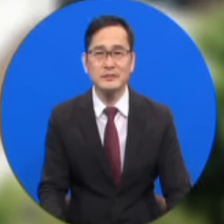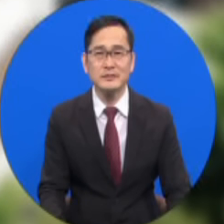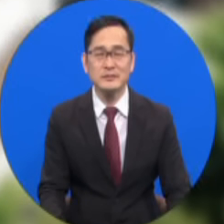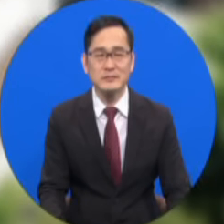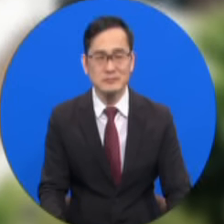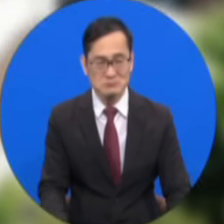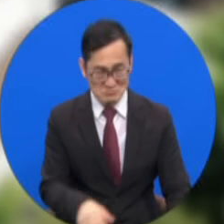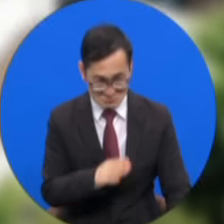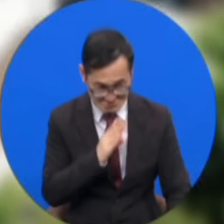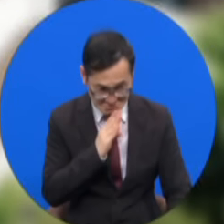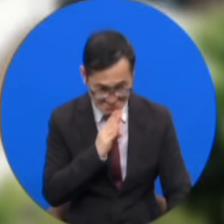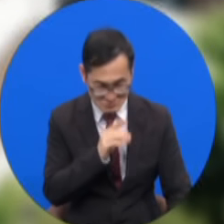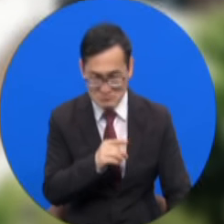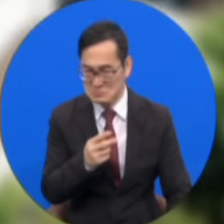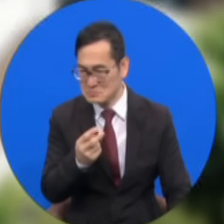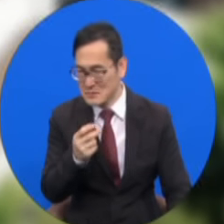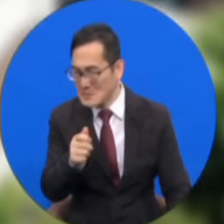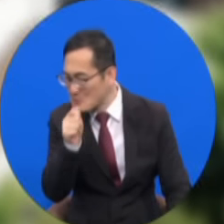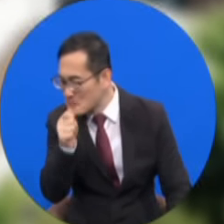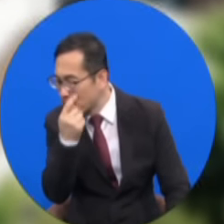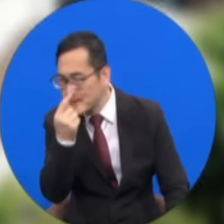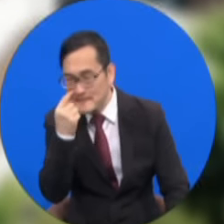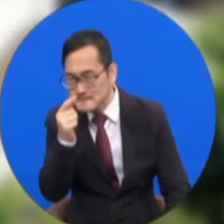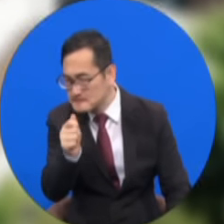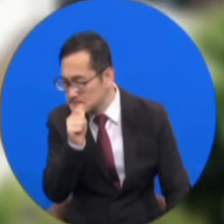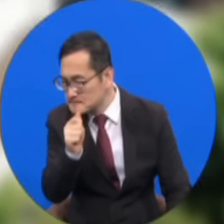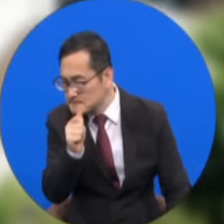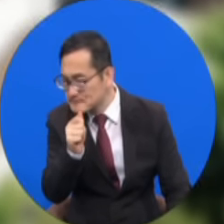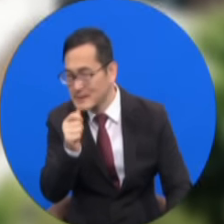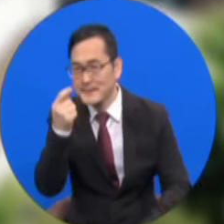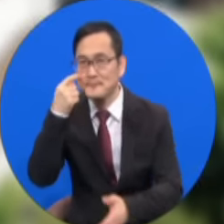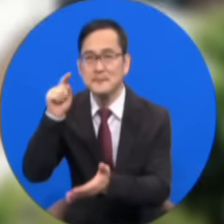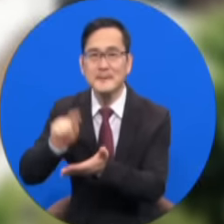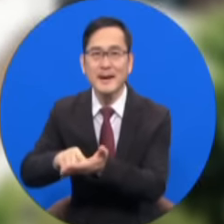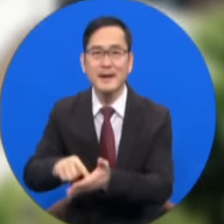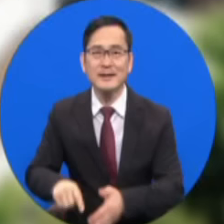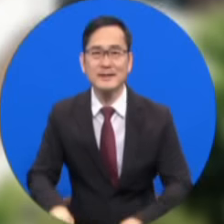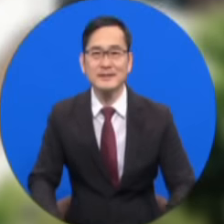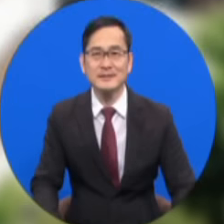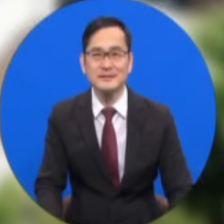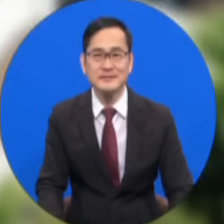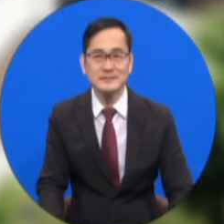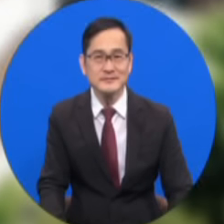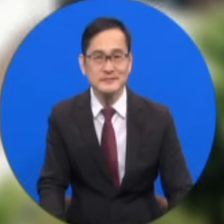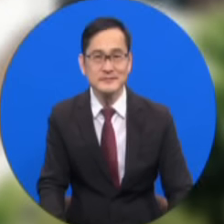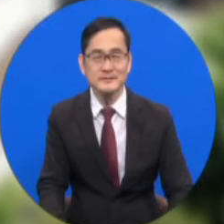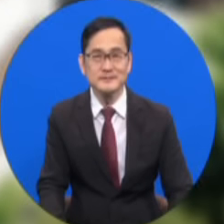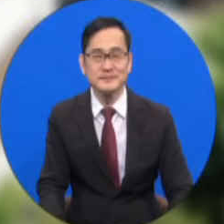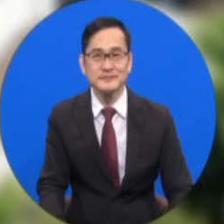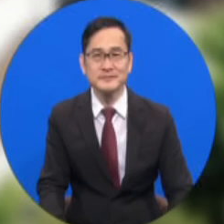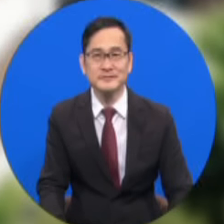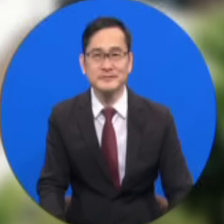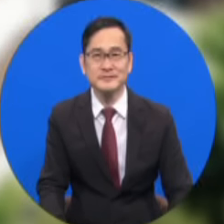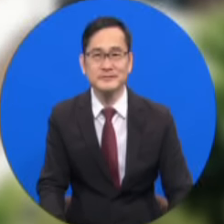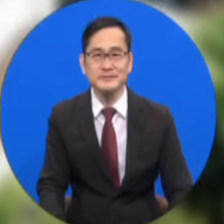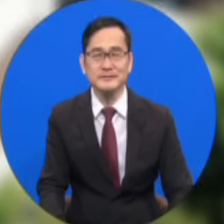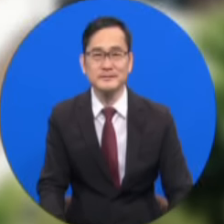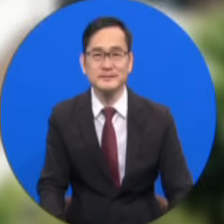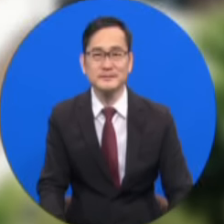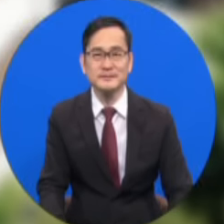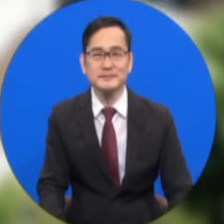때문에 사실 취재가 시작됐는데 그리고 국회에서 들여다보기 시작했는데 지난 달 기준으로 관광